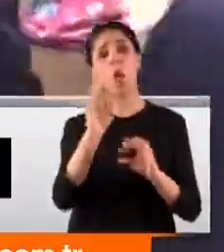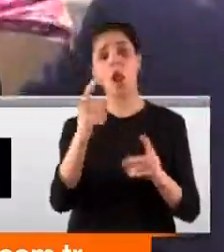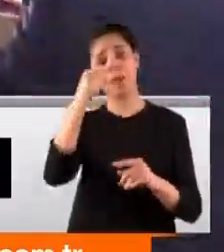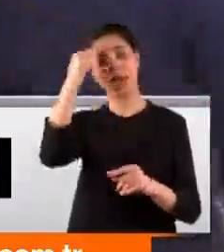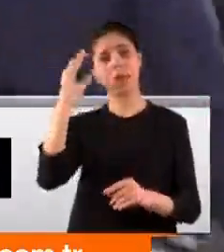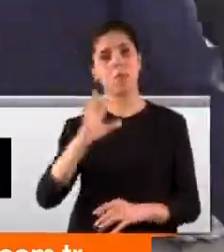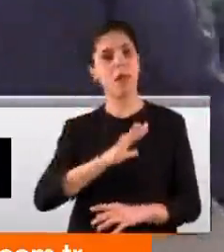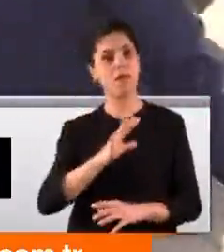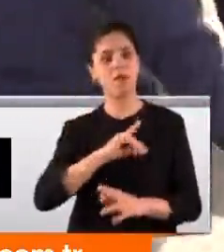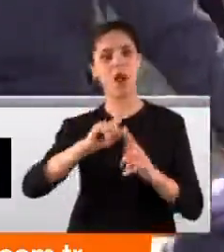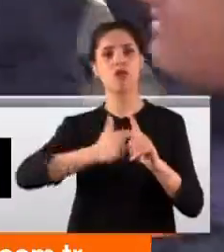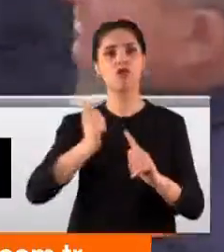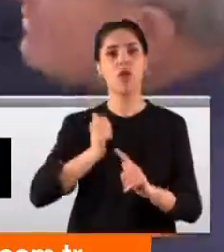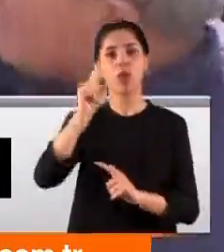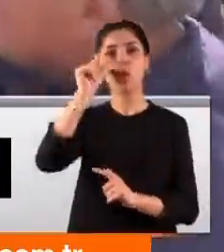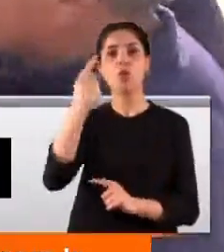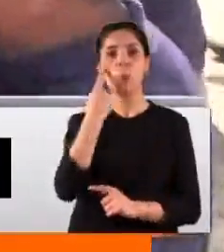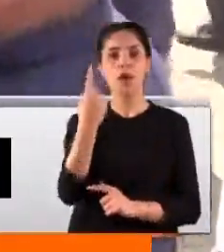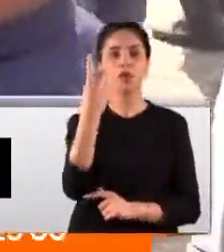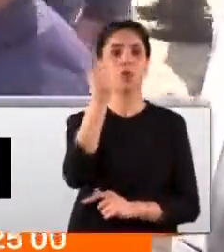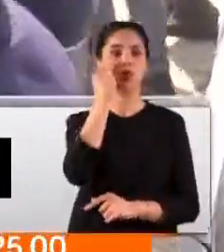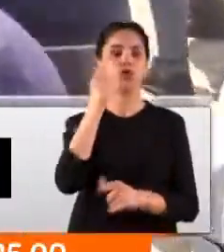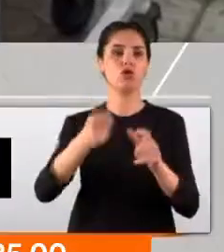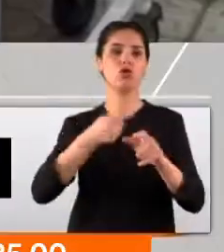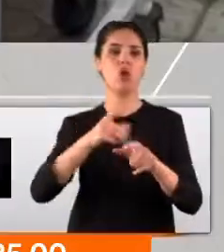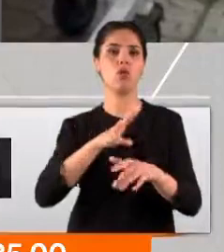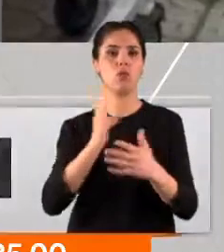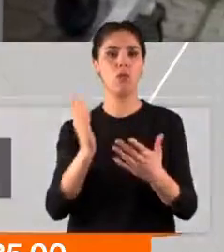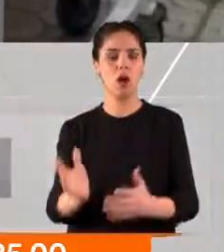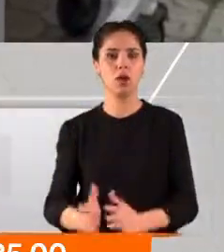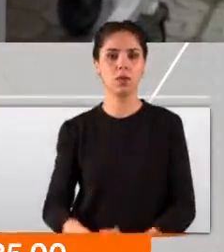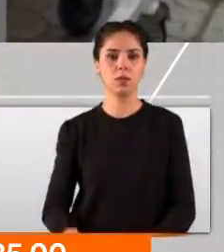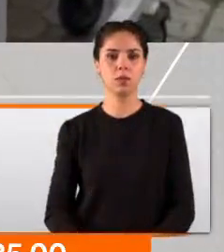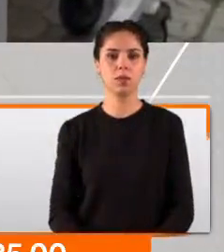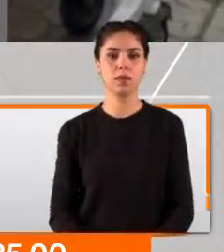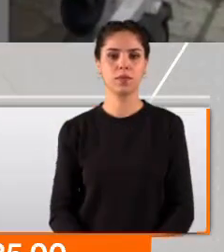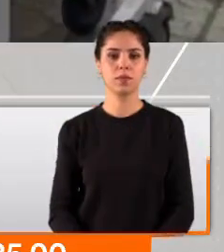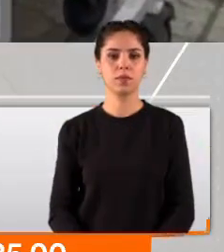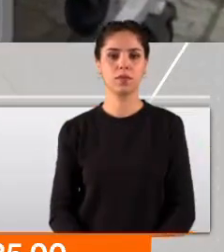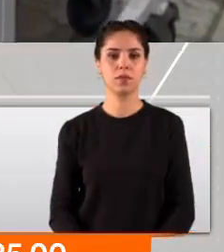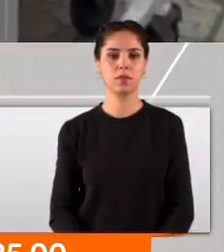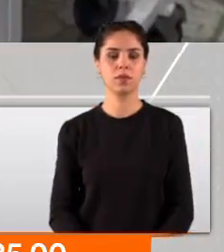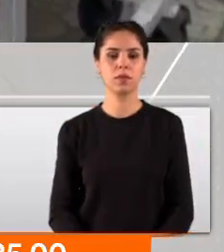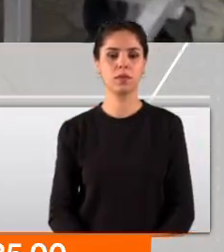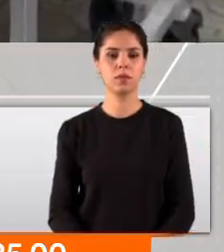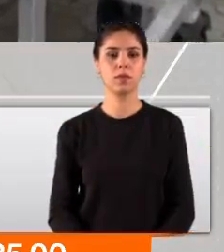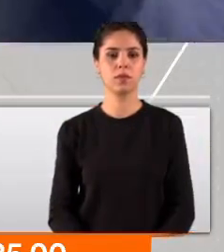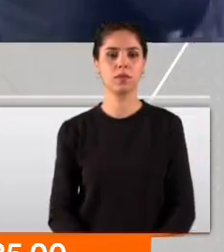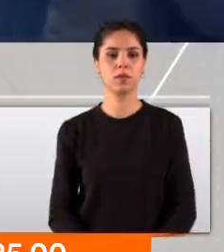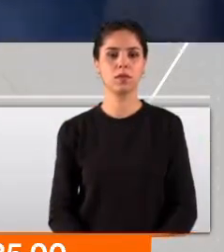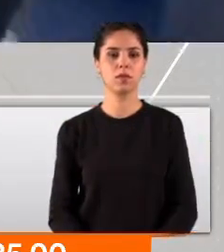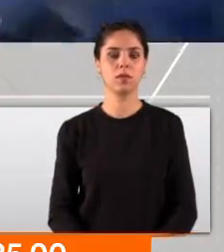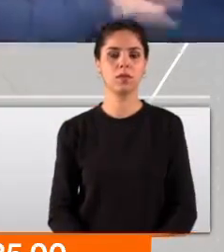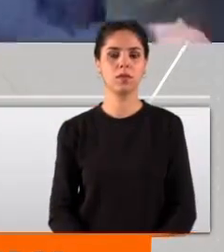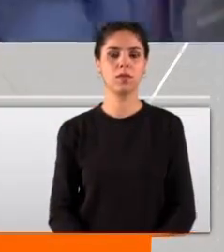üzerinde duruluyor. Jandarma şüphe üzerine 4 kişiyi sorguya aldı. Euro, dolar yaptım. Sonra doları bozdurdum. Altın yaptım